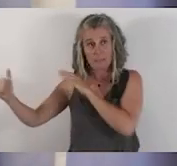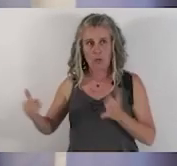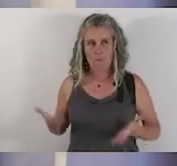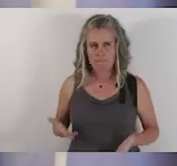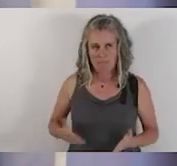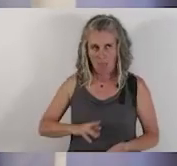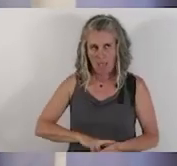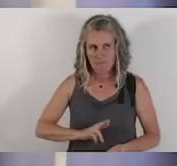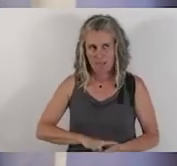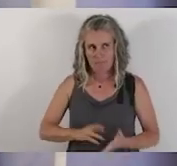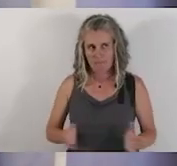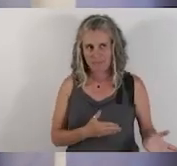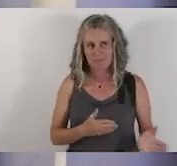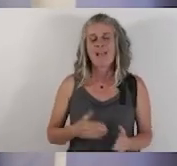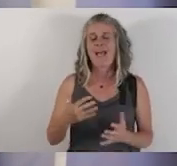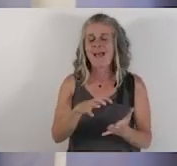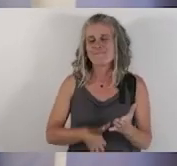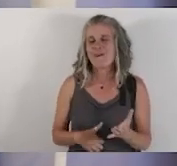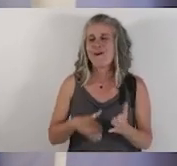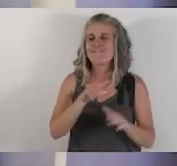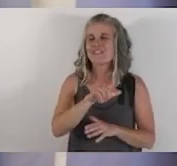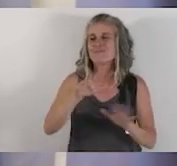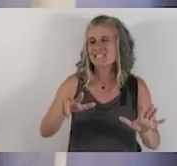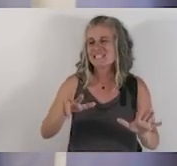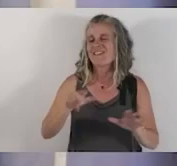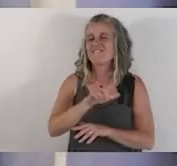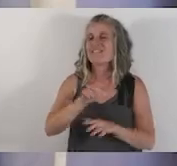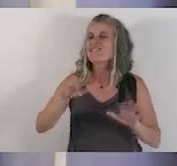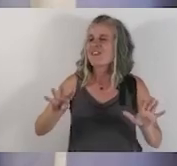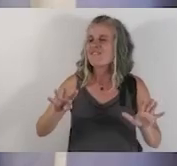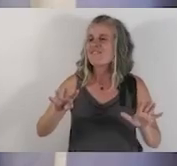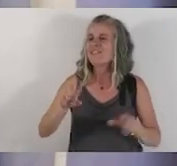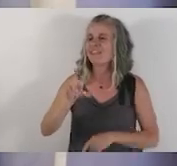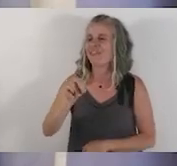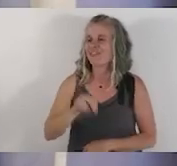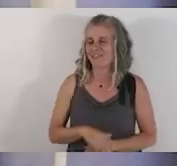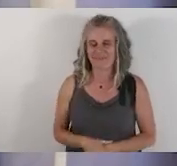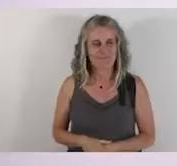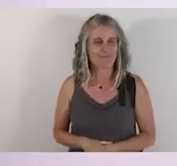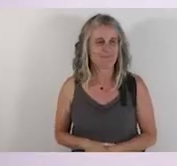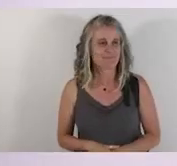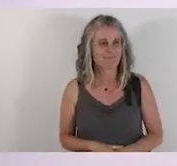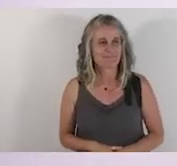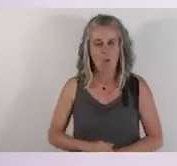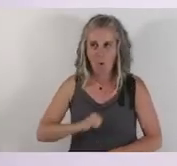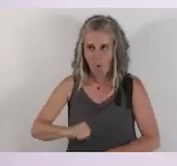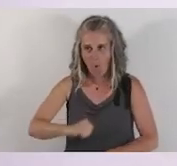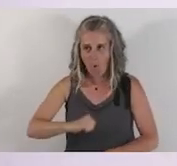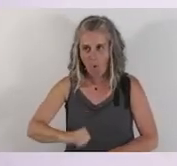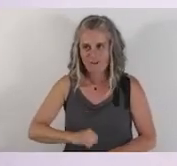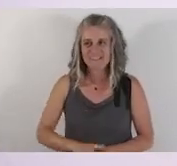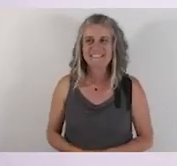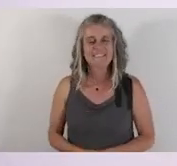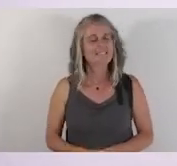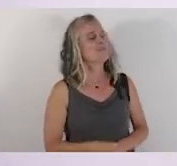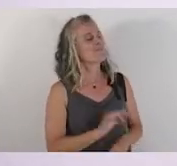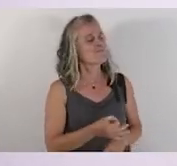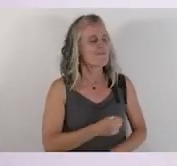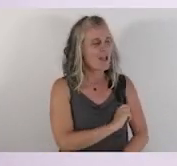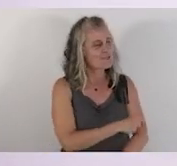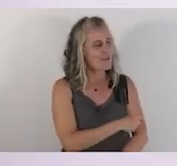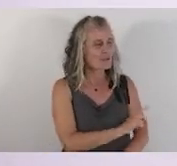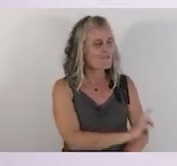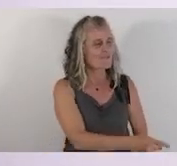rapport 28, 29 et 30. Il ne sera pas question de gymnastique rythmique et sportive, mais de